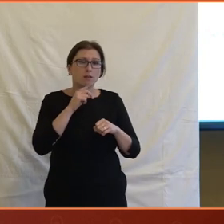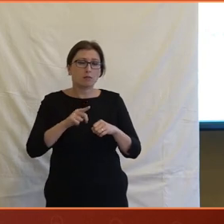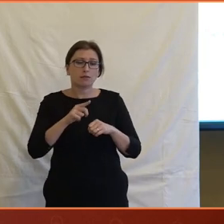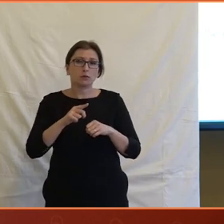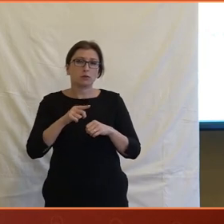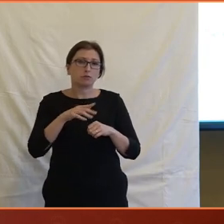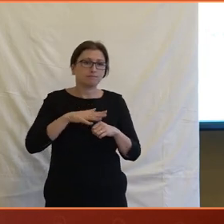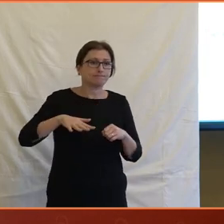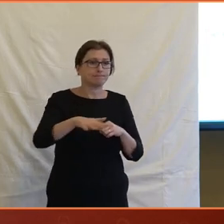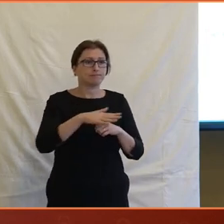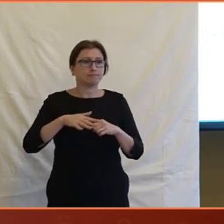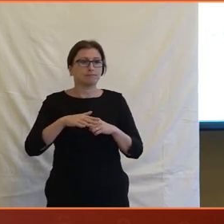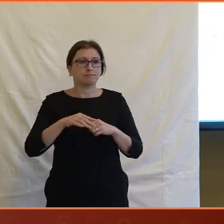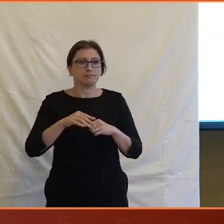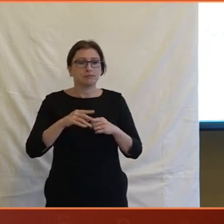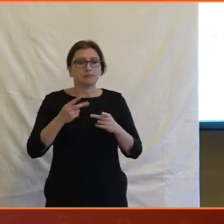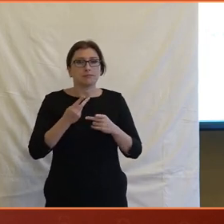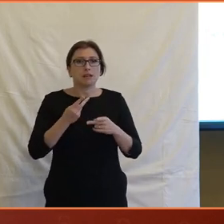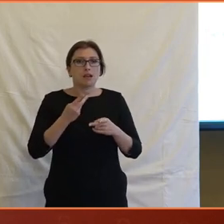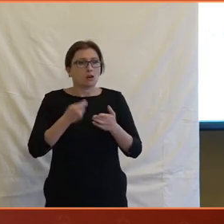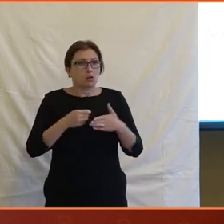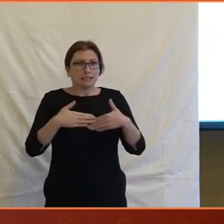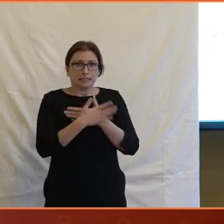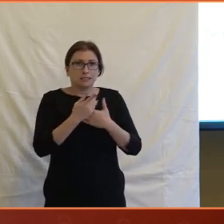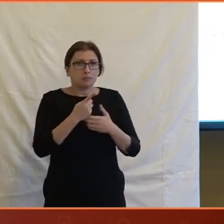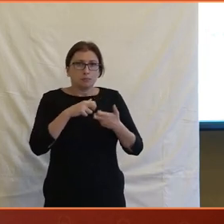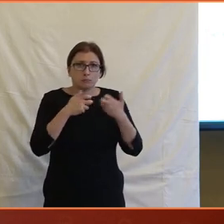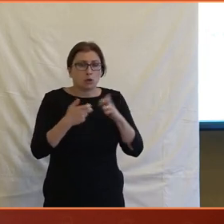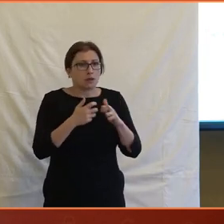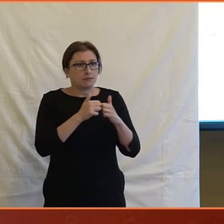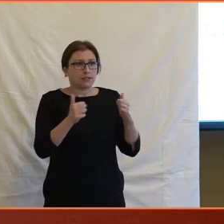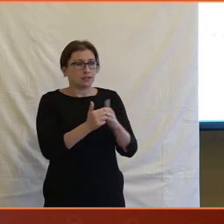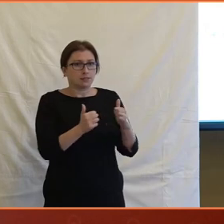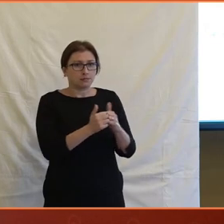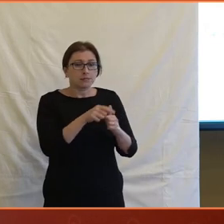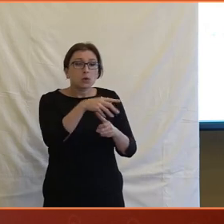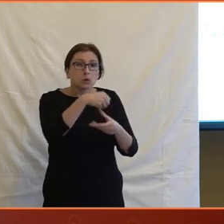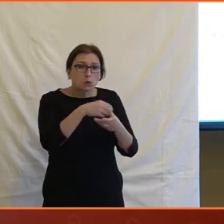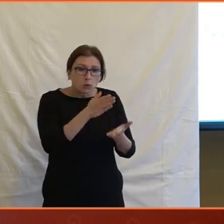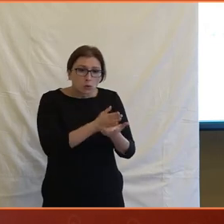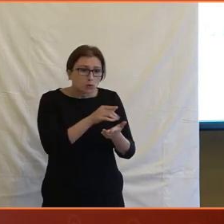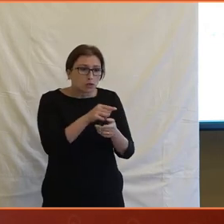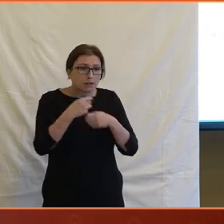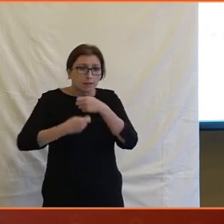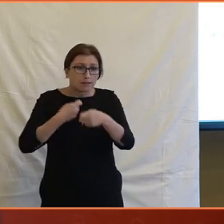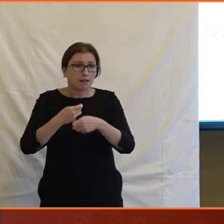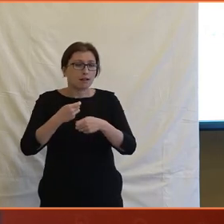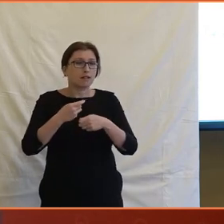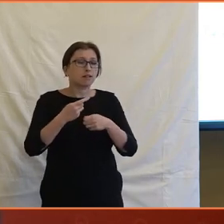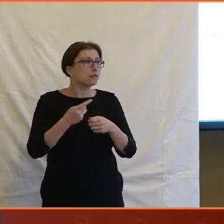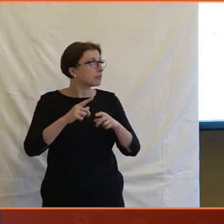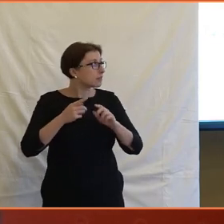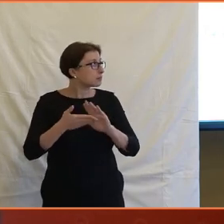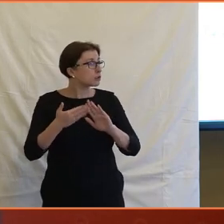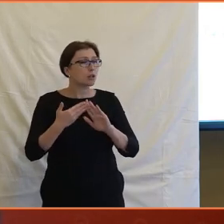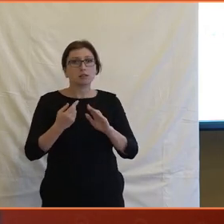strašně nějak jako zabetonováno, zabedněno, že tohle se neděje. Že prostě třeba, ale jako upřímně